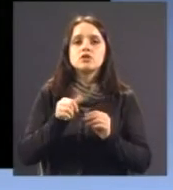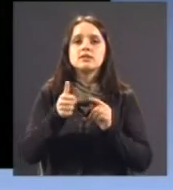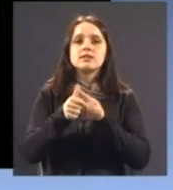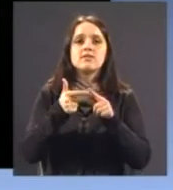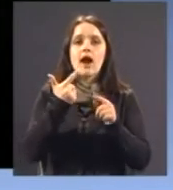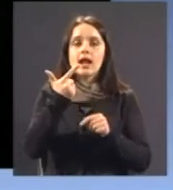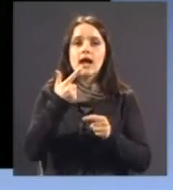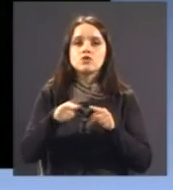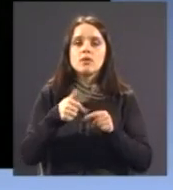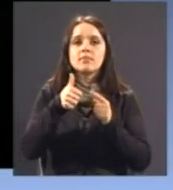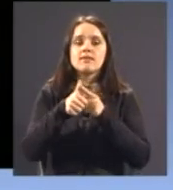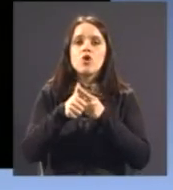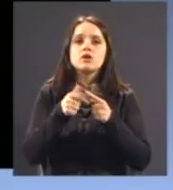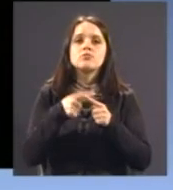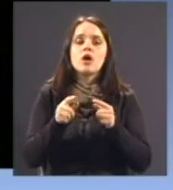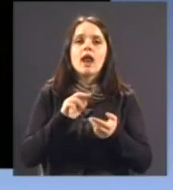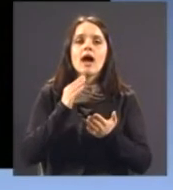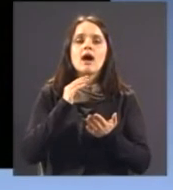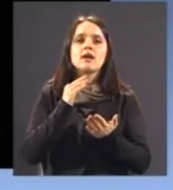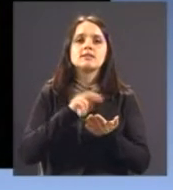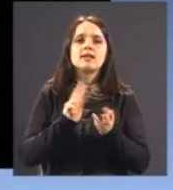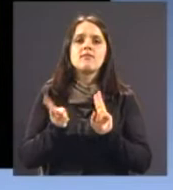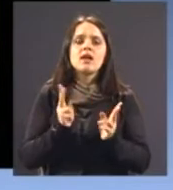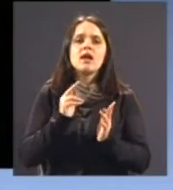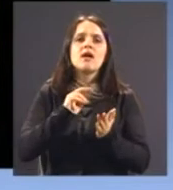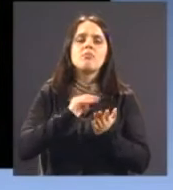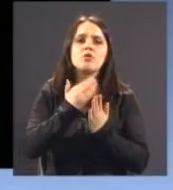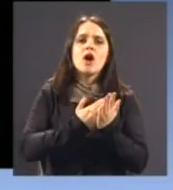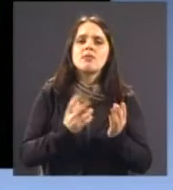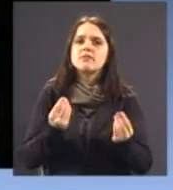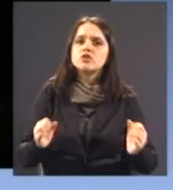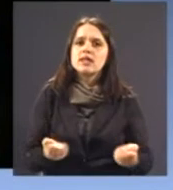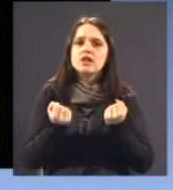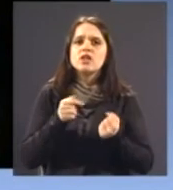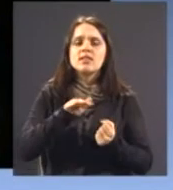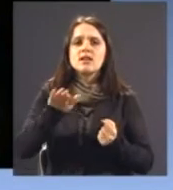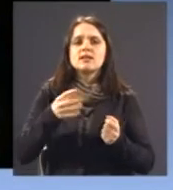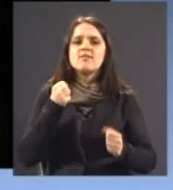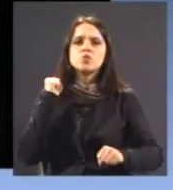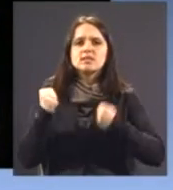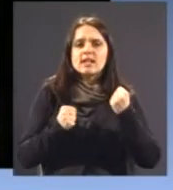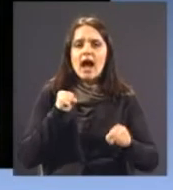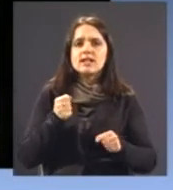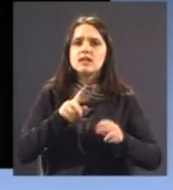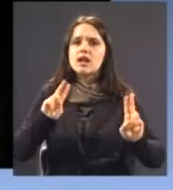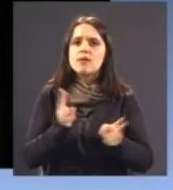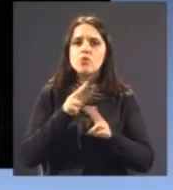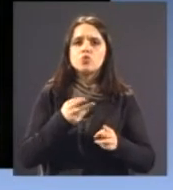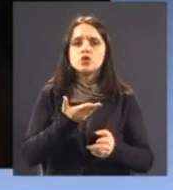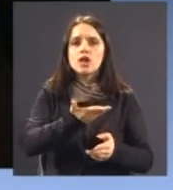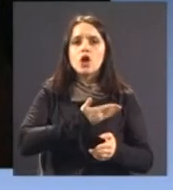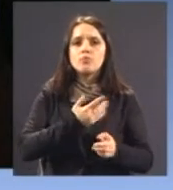programi preteški, složeni, djeca doživljavaju određene frustracije zbog nemogućnosti zapravo da dobiju pozitivne